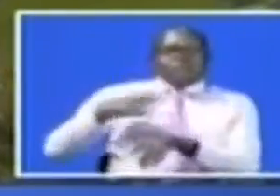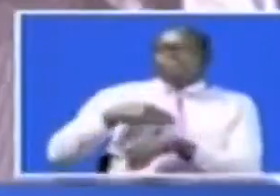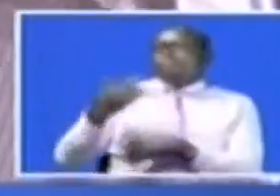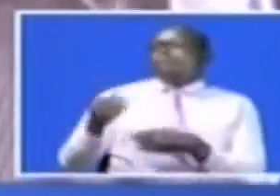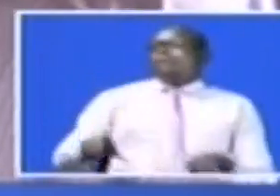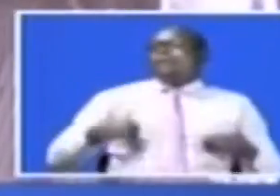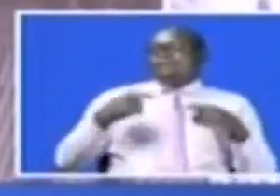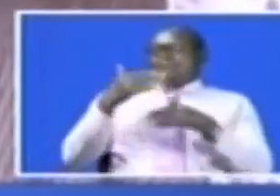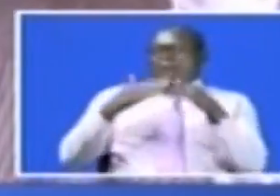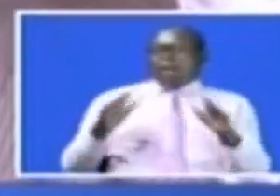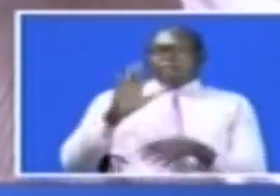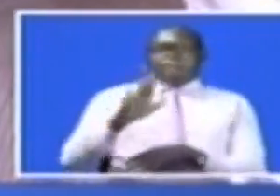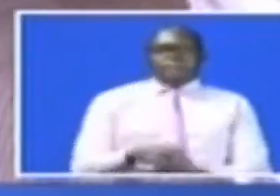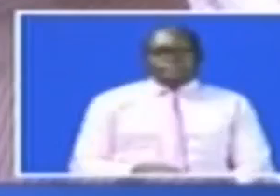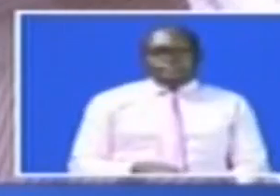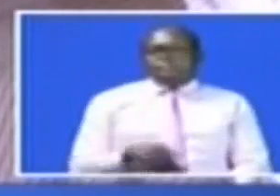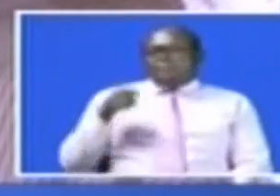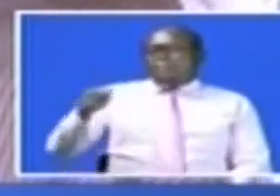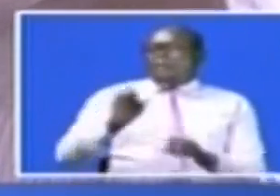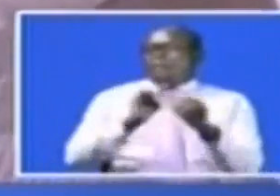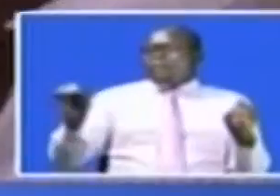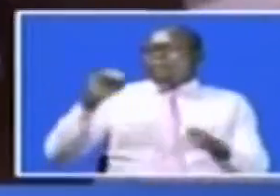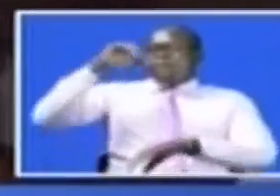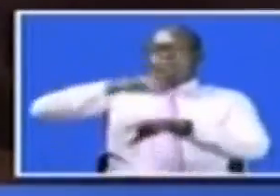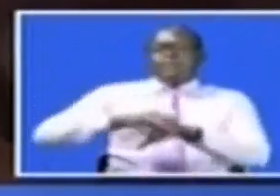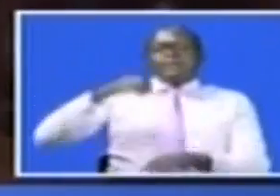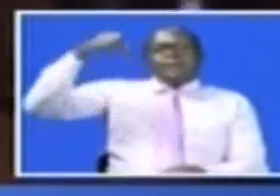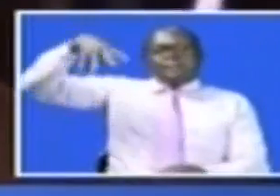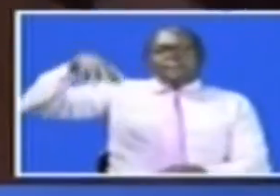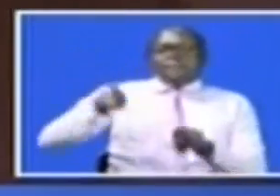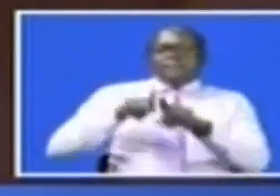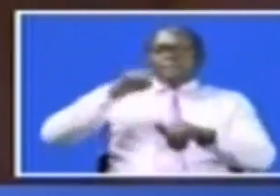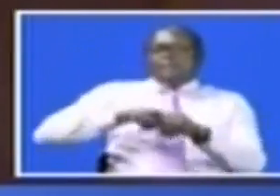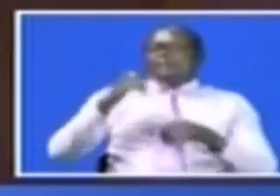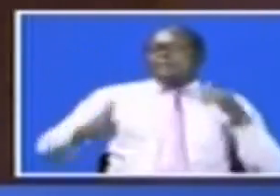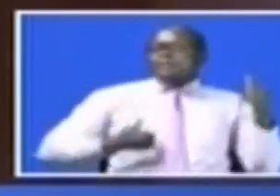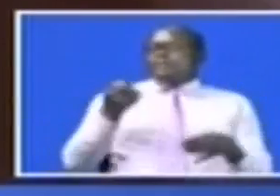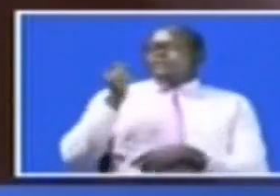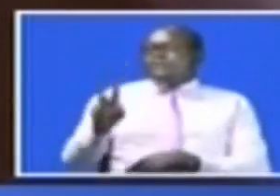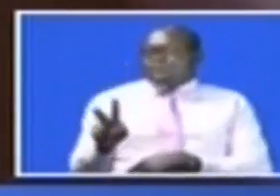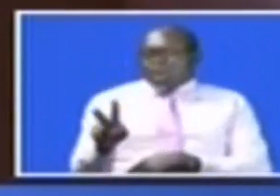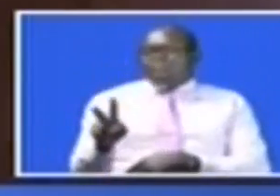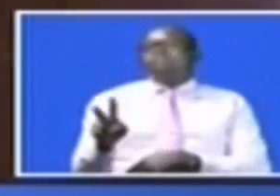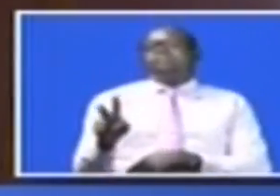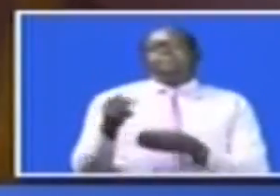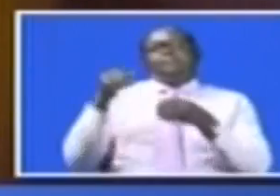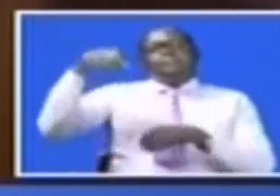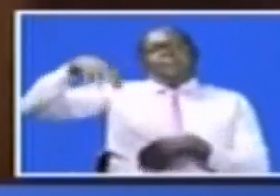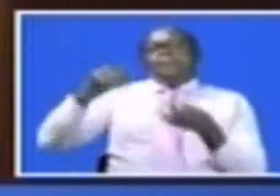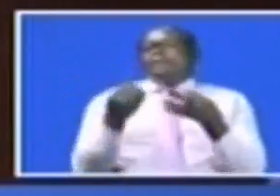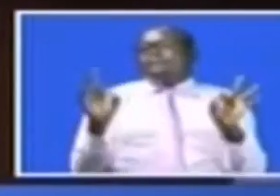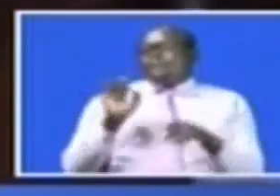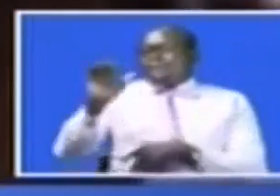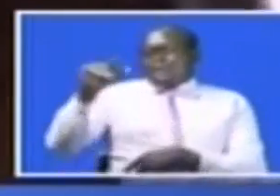ni wale wanaoishi nyumbani kwao pekee. Hawalipi chochote kuona mwanga usiku pamoja na kujiburudisha, umeme ni wa